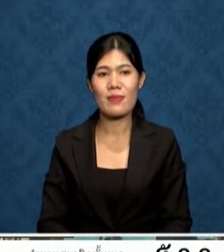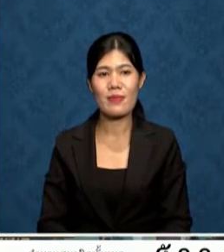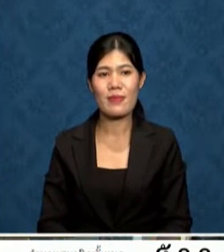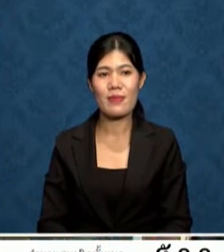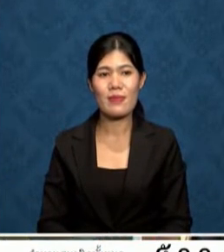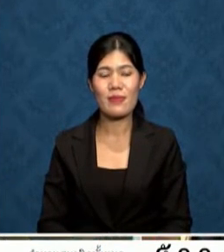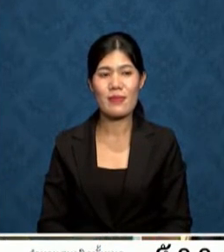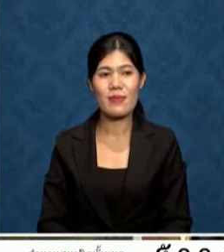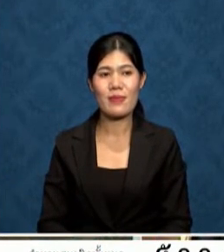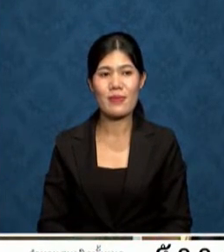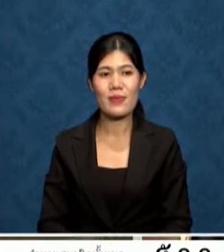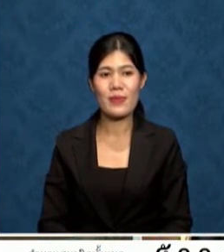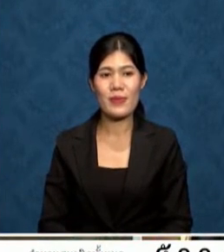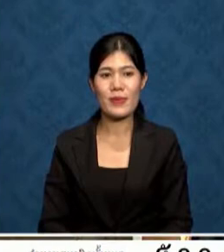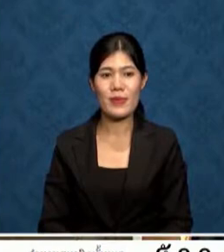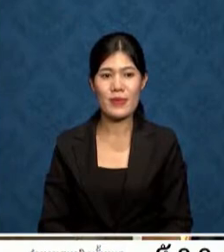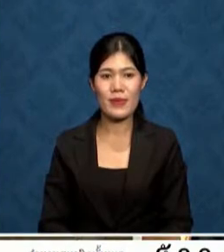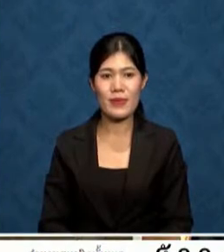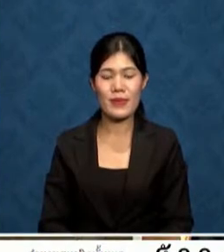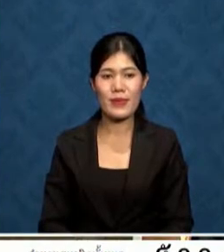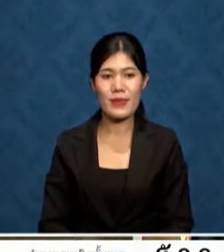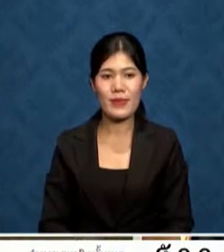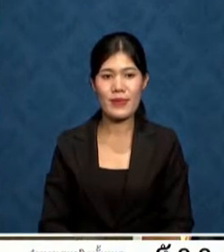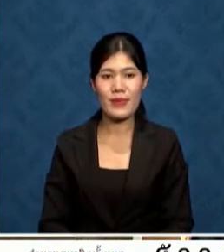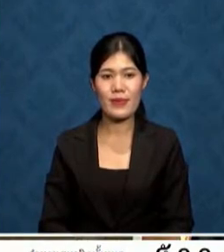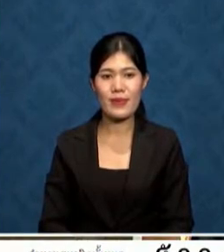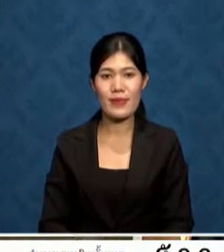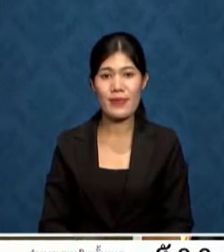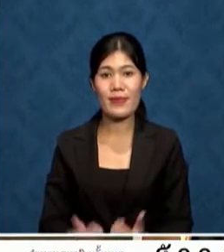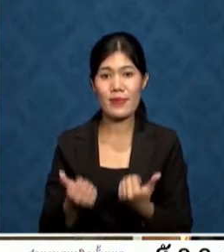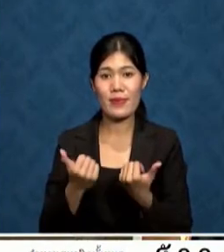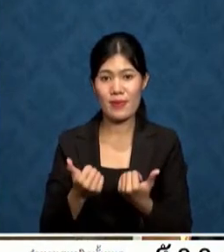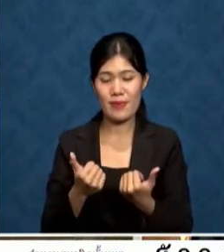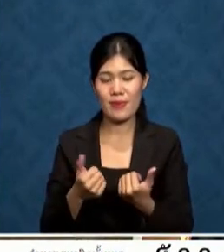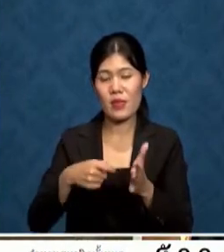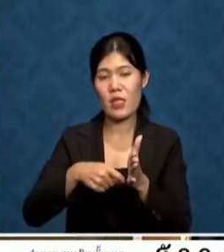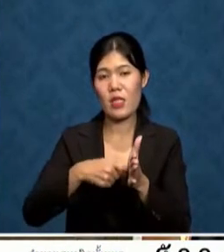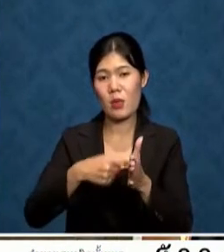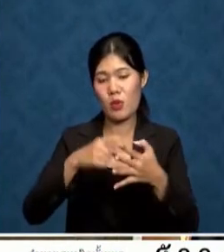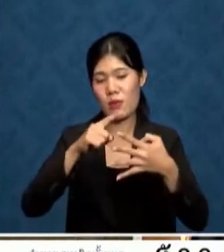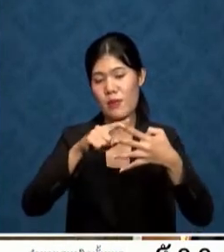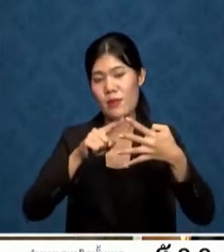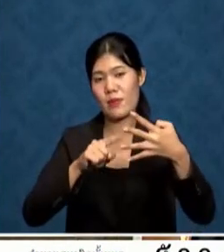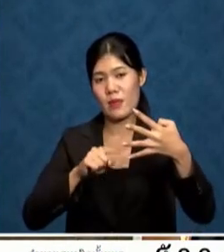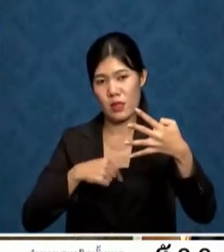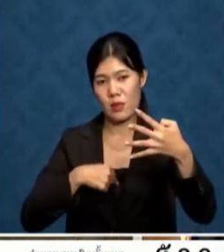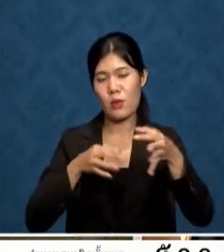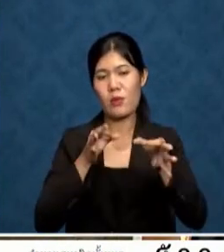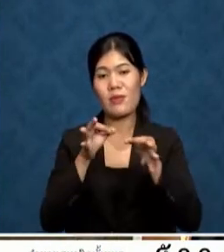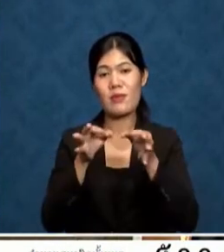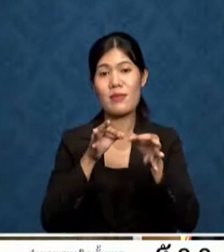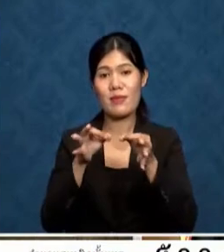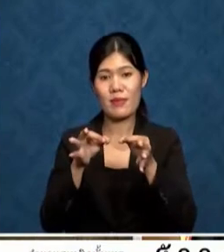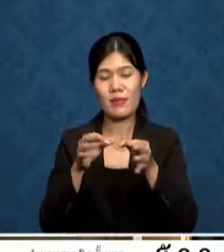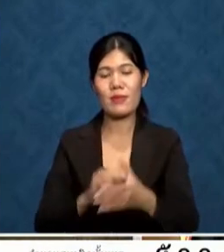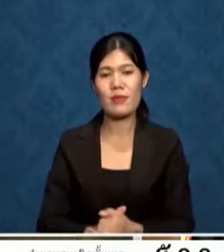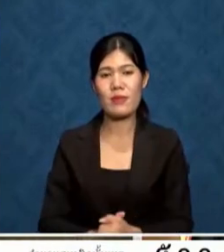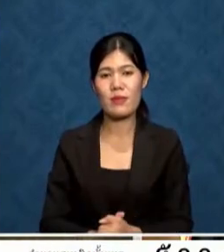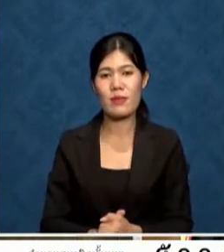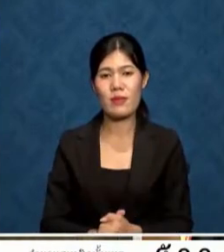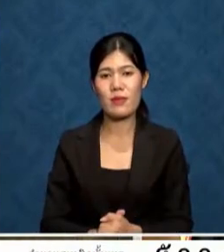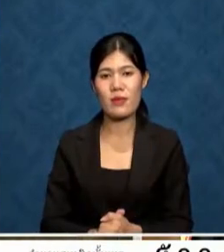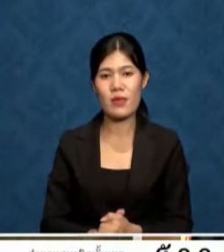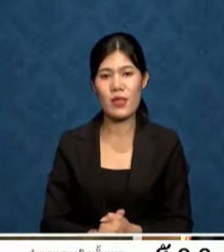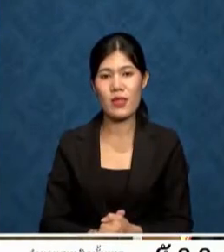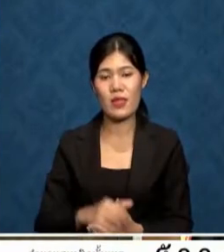ได้ครับผมท่านประธานครับอันนี้ก็เป็น 4เหตุผลที่ผมพยายามจะชี้ให้เห็นนะครับว่า Soft Powerของ